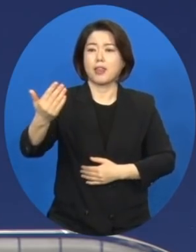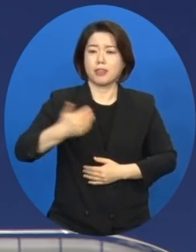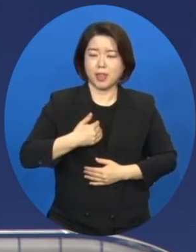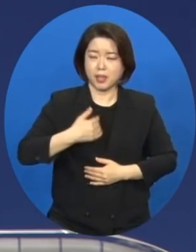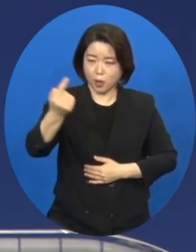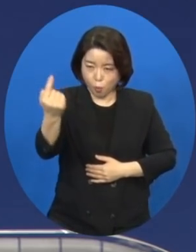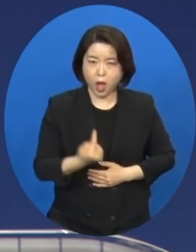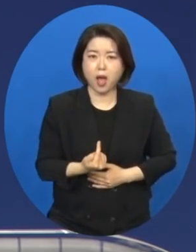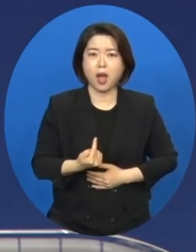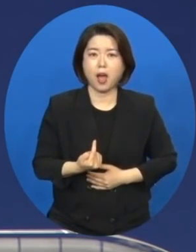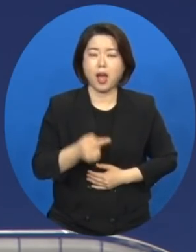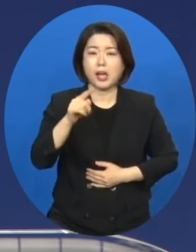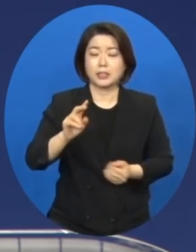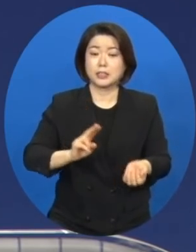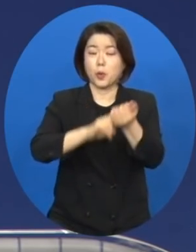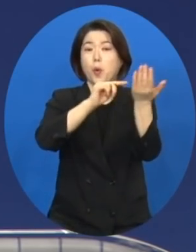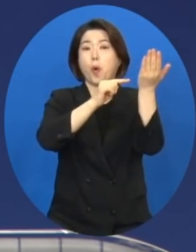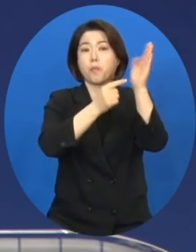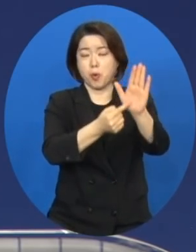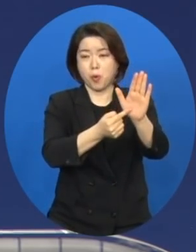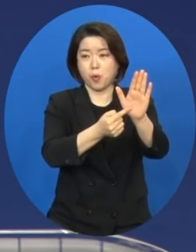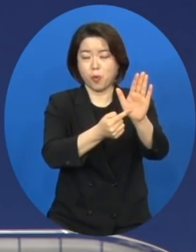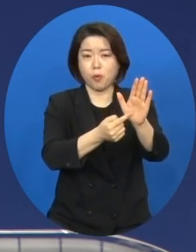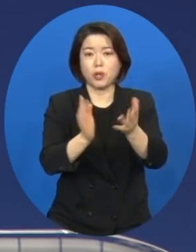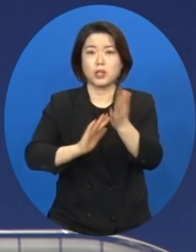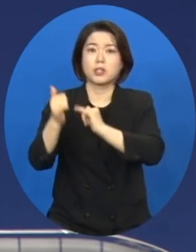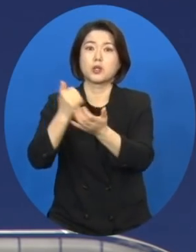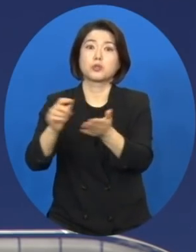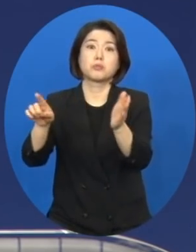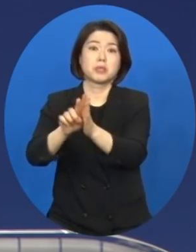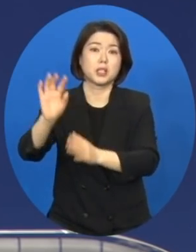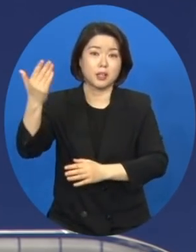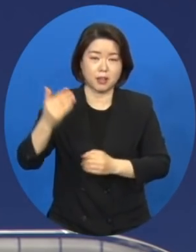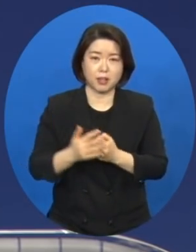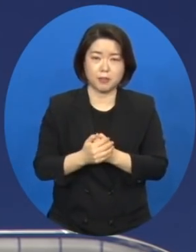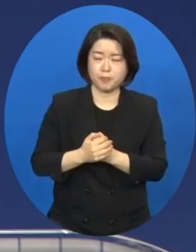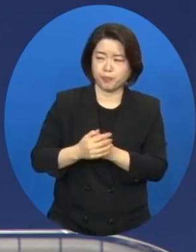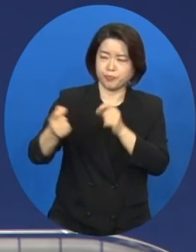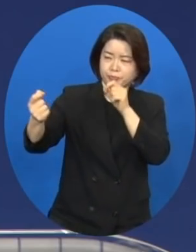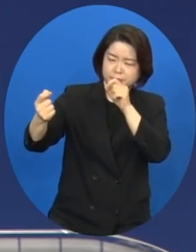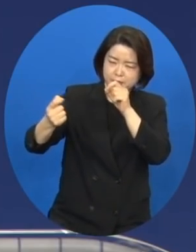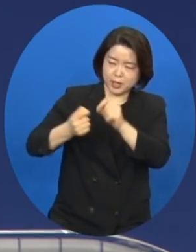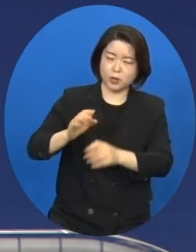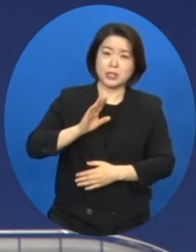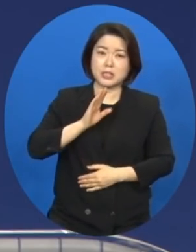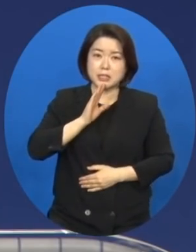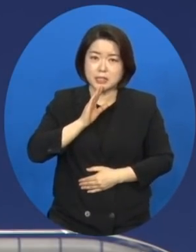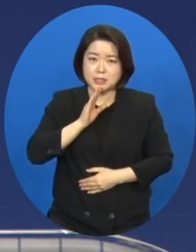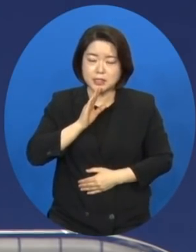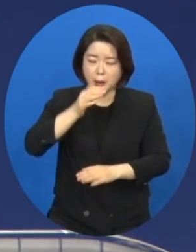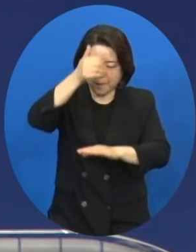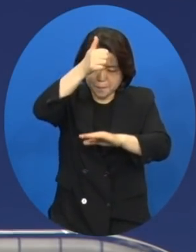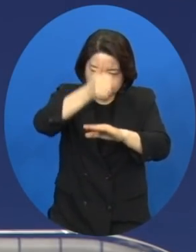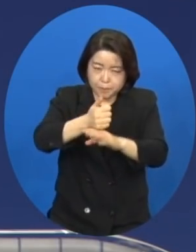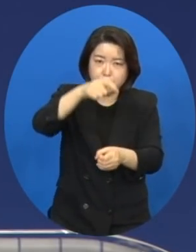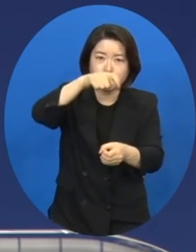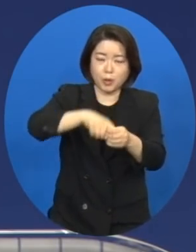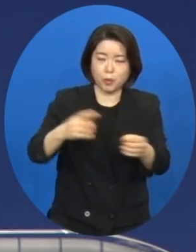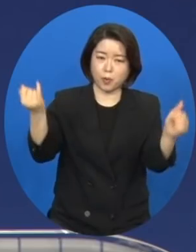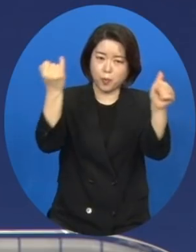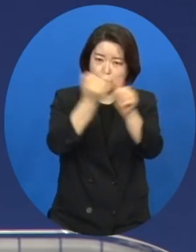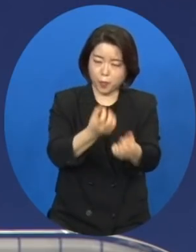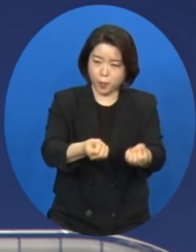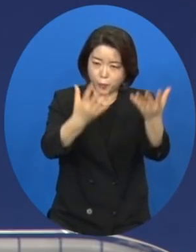오라. 그래서 그 표적을 보고 예수님을 믿게 되잖아요. 다가오는 진정한 궁극적인 혼인식이 있다는